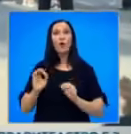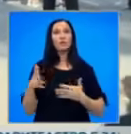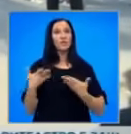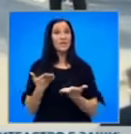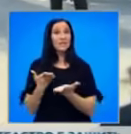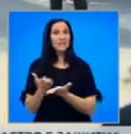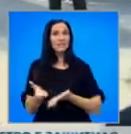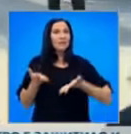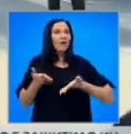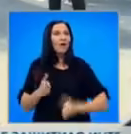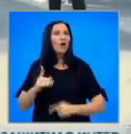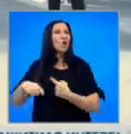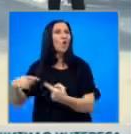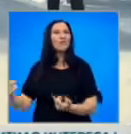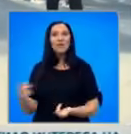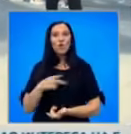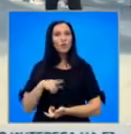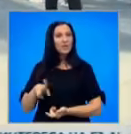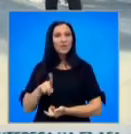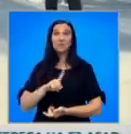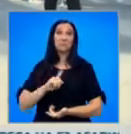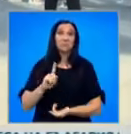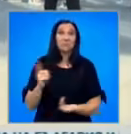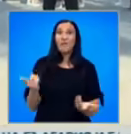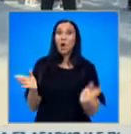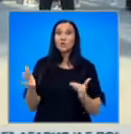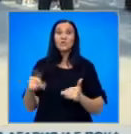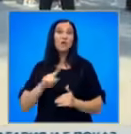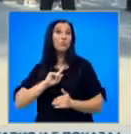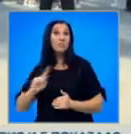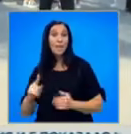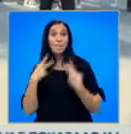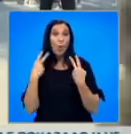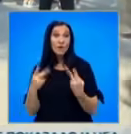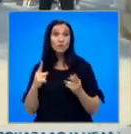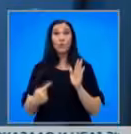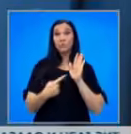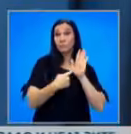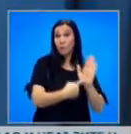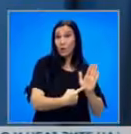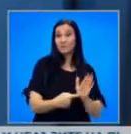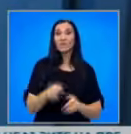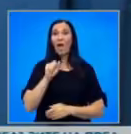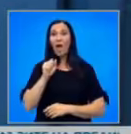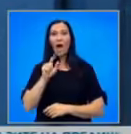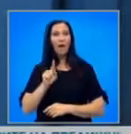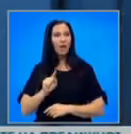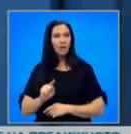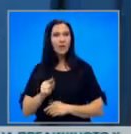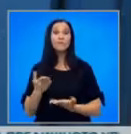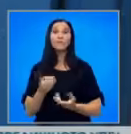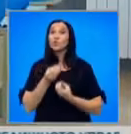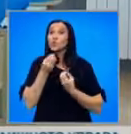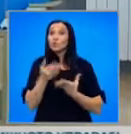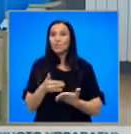сред родителите не е генерирано и не е демонстрирано, което показват анкетите. Какво ще се случи,